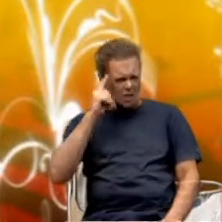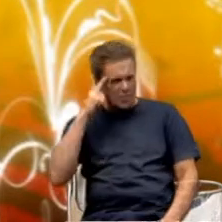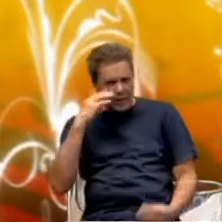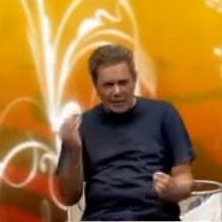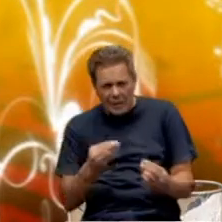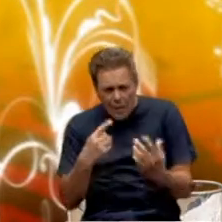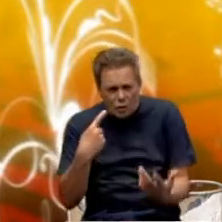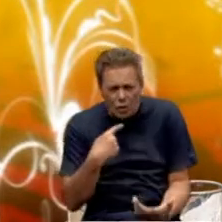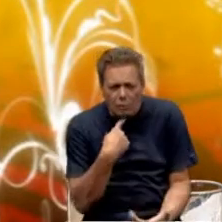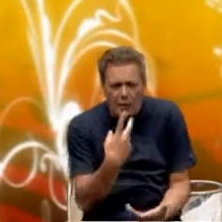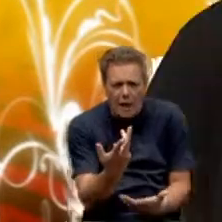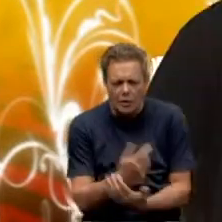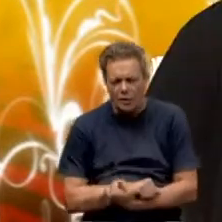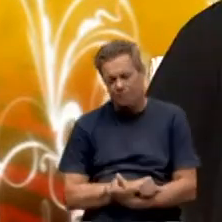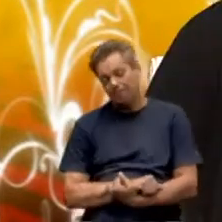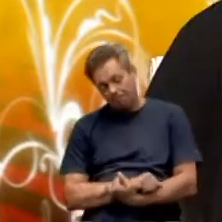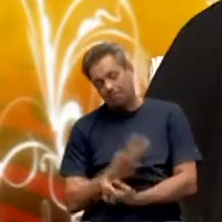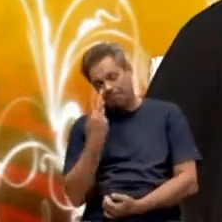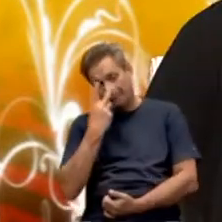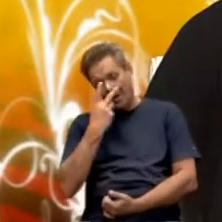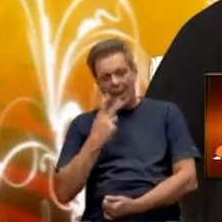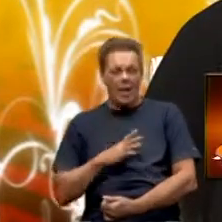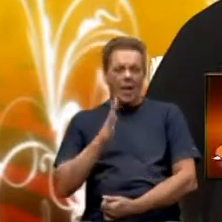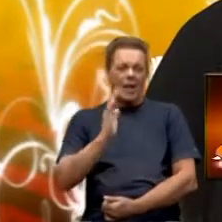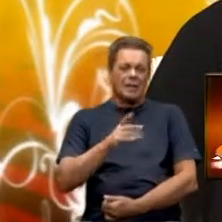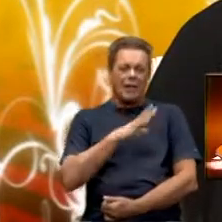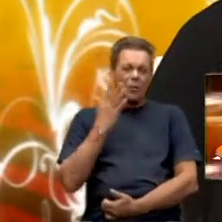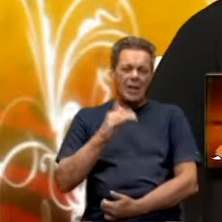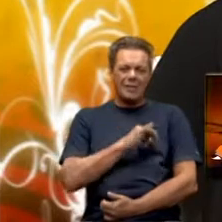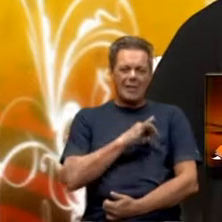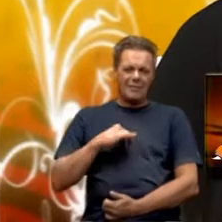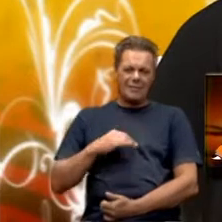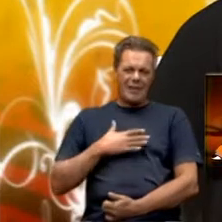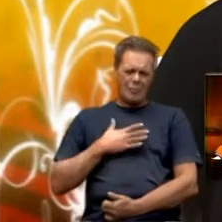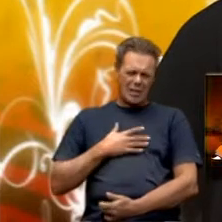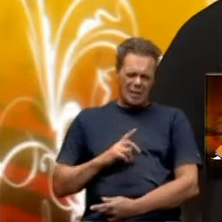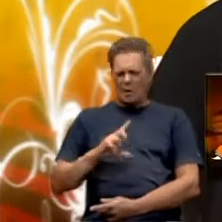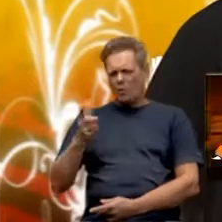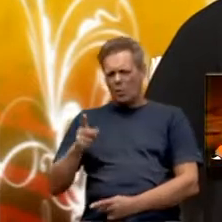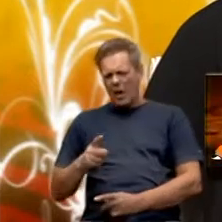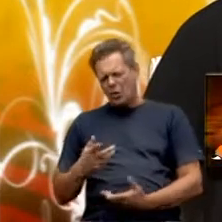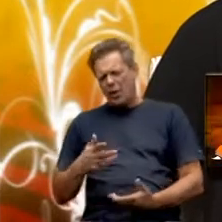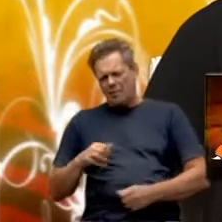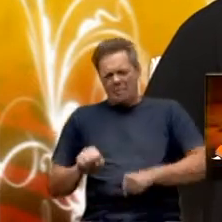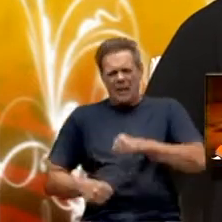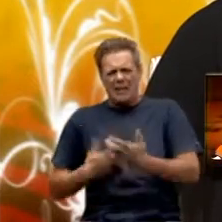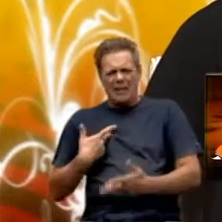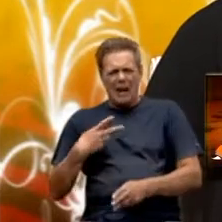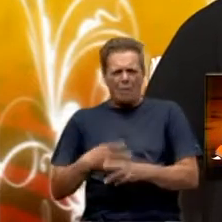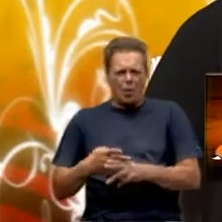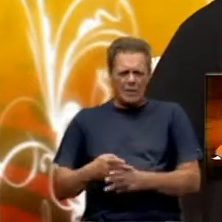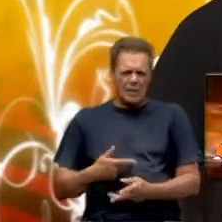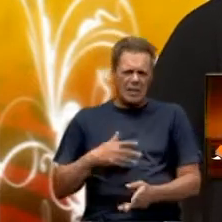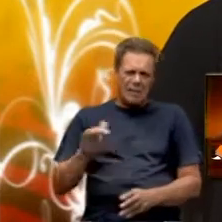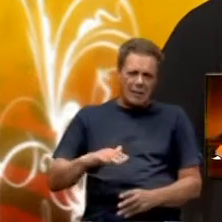kažete? Pa svako dijete je normalno zasebno i svako drugčije reagira na bolest. Ima djeca koja su otvorena